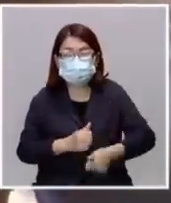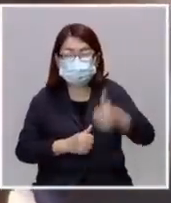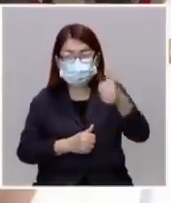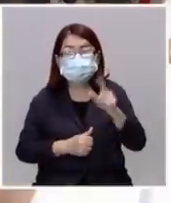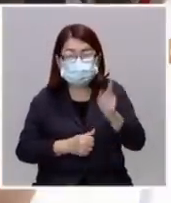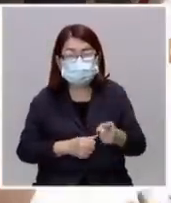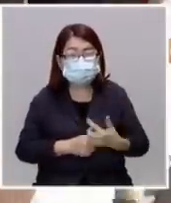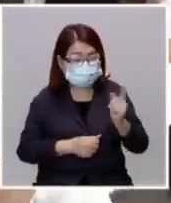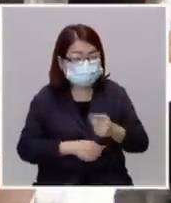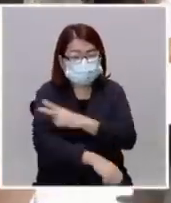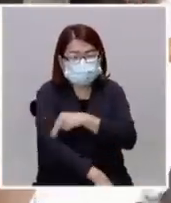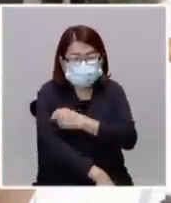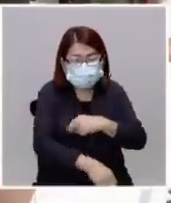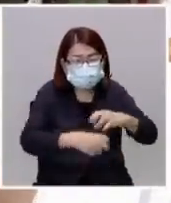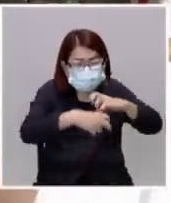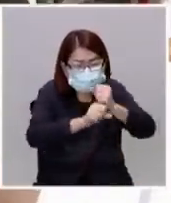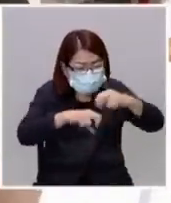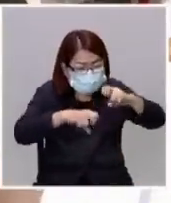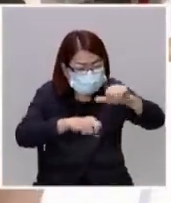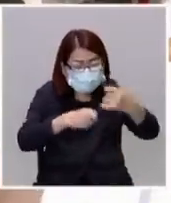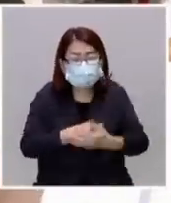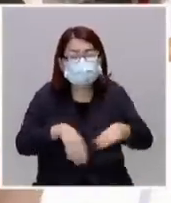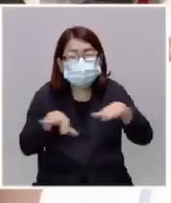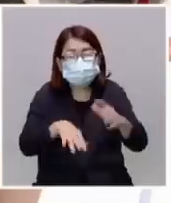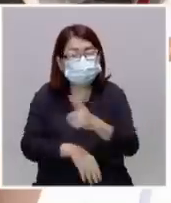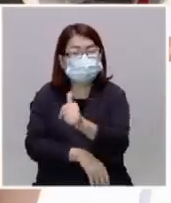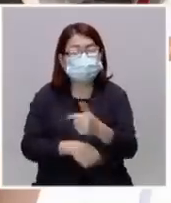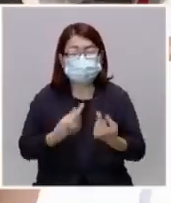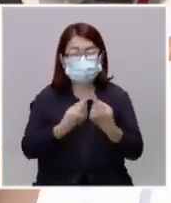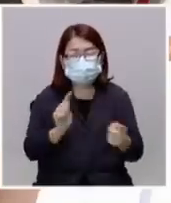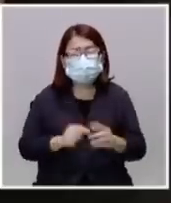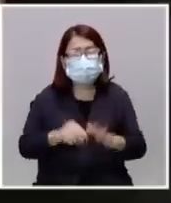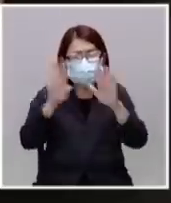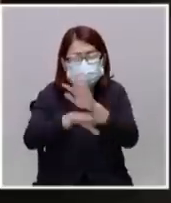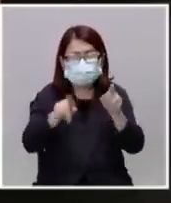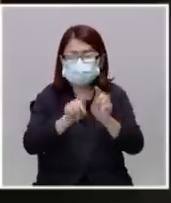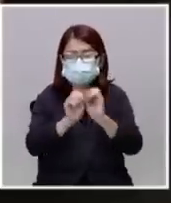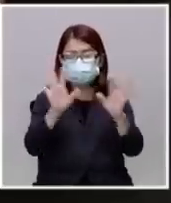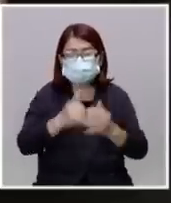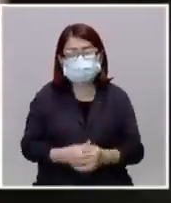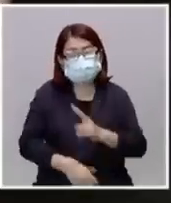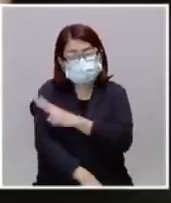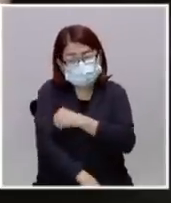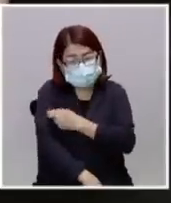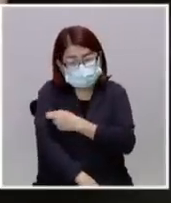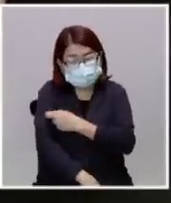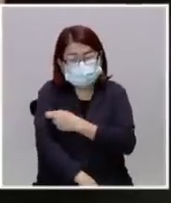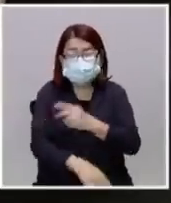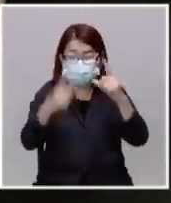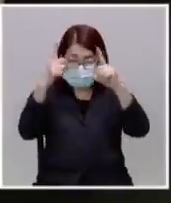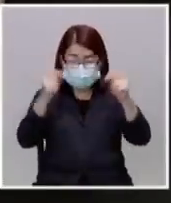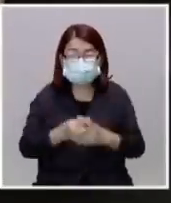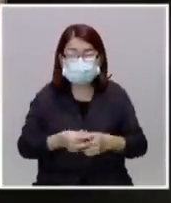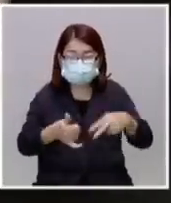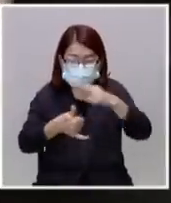ทางคลินิกไปมากเลยแม้ว่าจะยังไม่ชัดเจนว่าเจ้าหน้าที่เหล่านี้เนี่ยได้รับการตรวจคัดกรองอย่างสม่ำเสมอเ